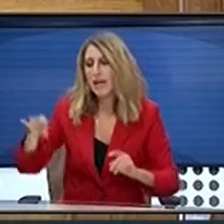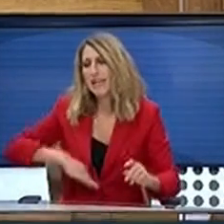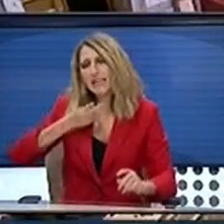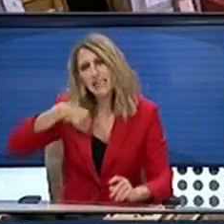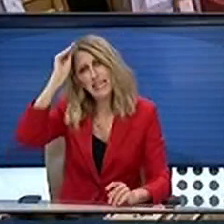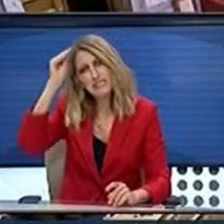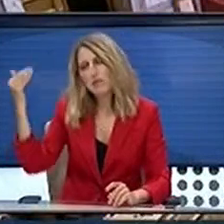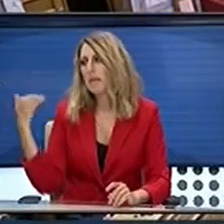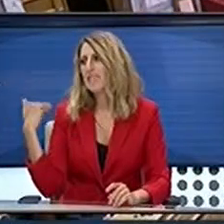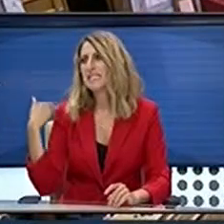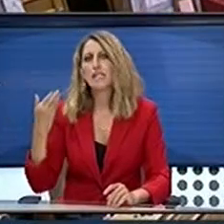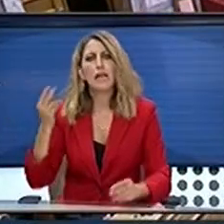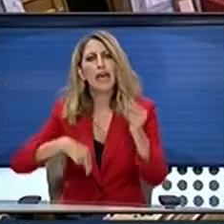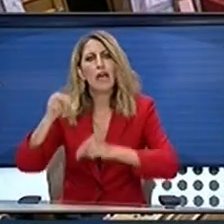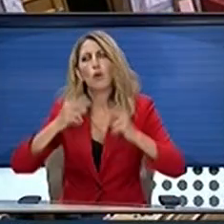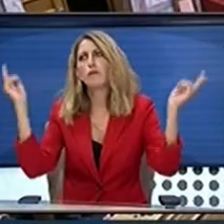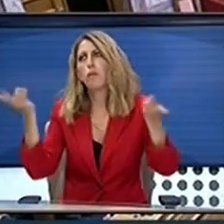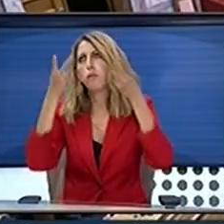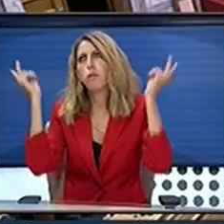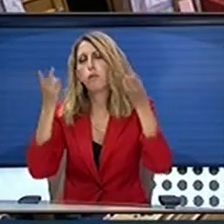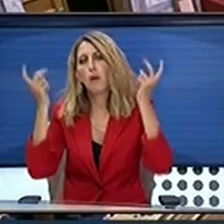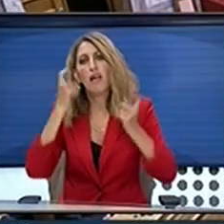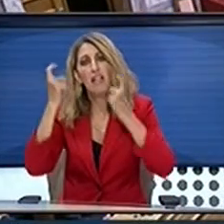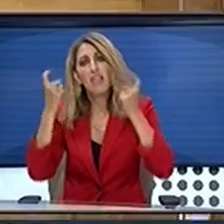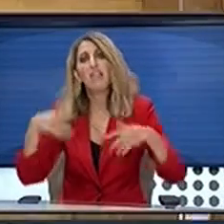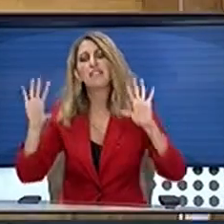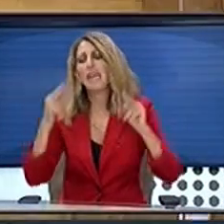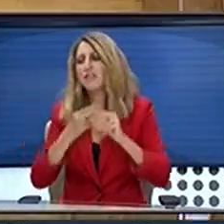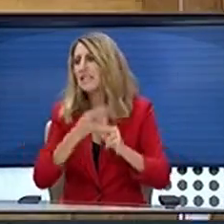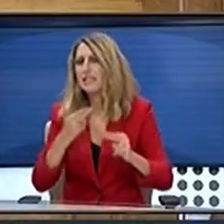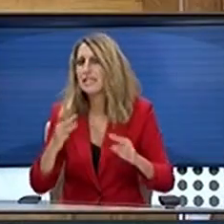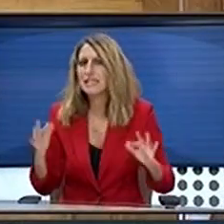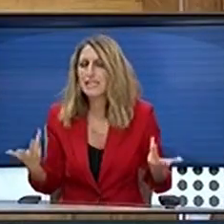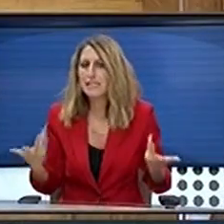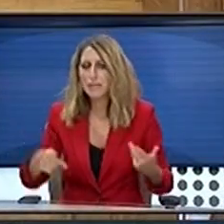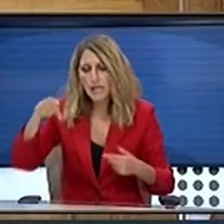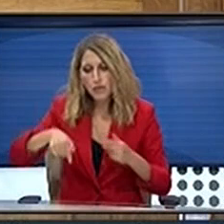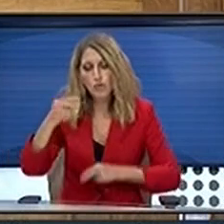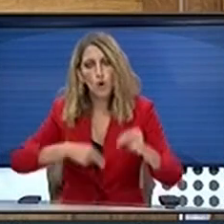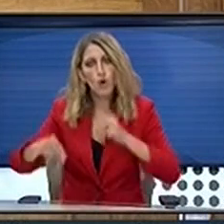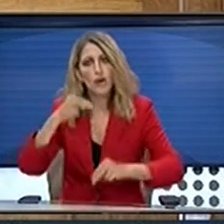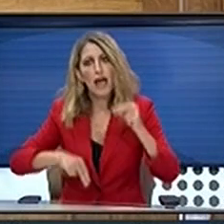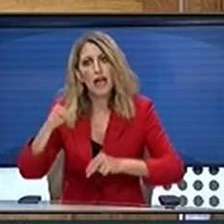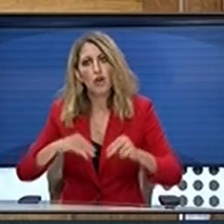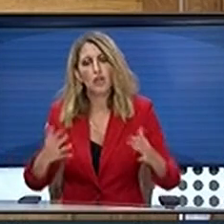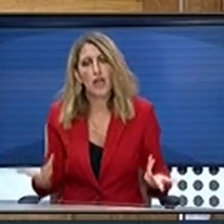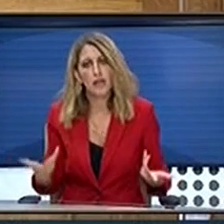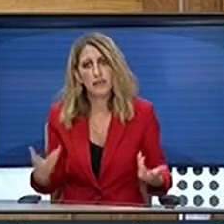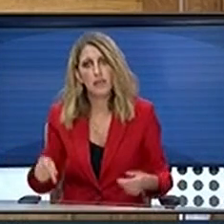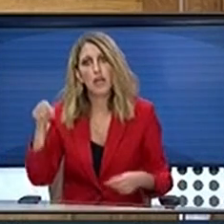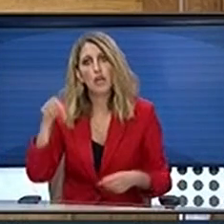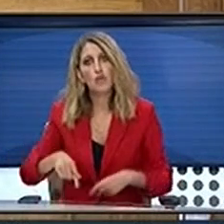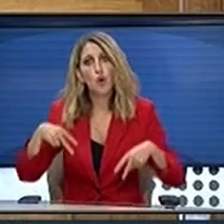θα σήμερε μια υπηρεσιακή κυβέρνηση παράλυτη με υπουργούς που δεν γνωρίζουν τα χαρτοφυλάκια να πρέπει να παίρνουν αποφάσεις για τη στήριξη